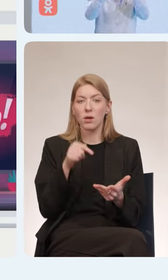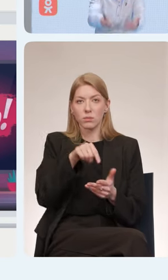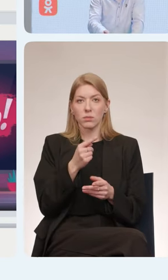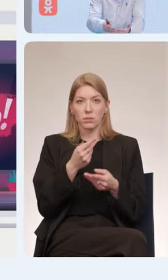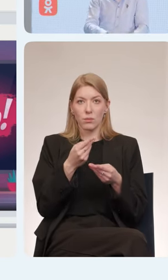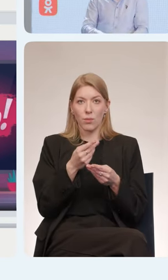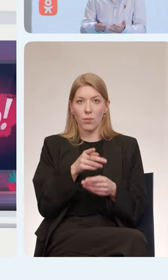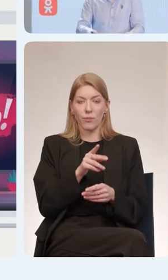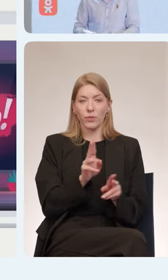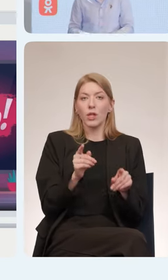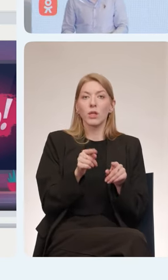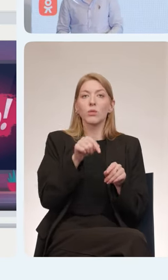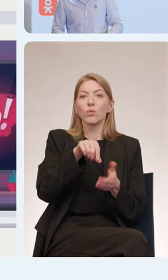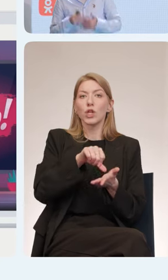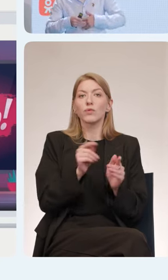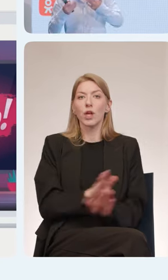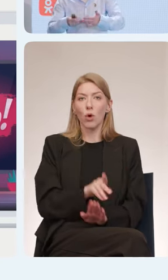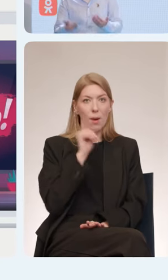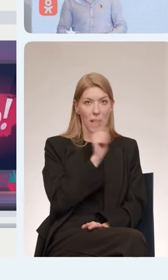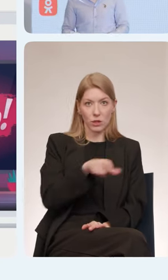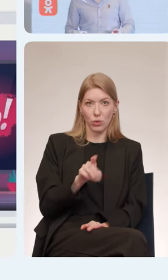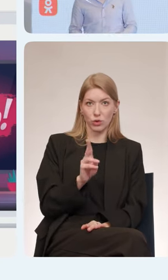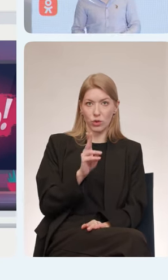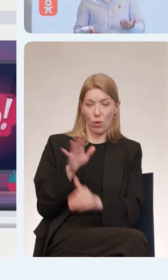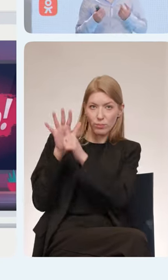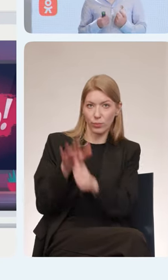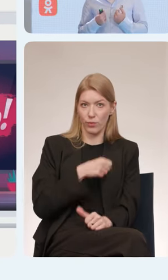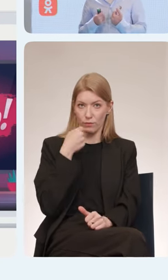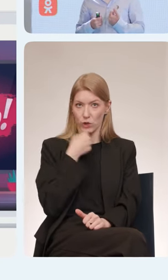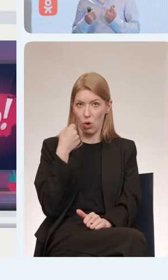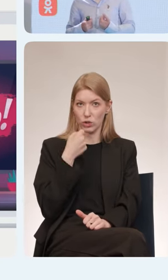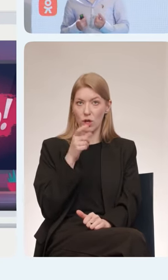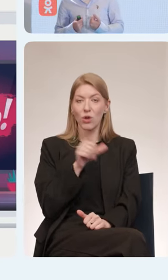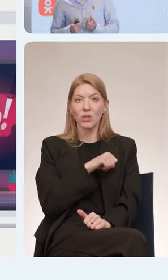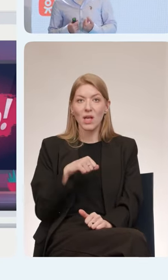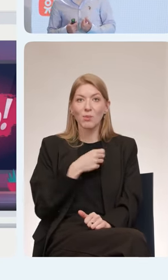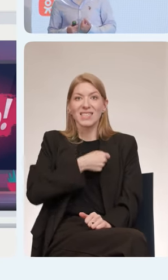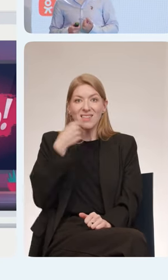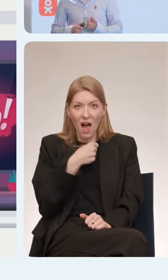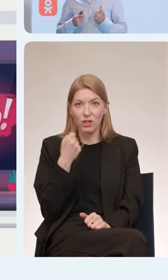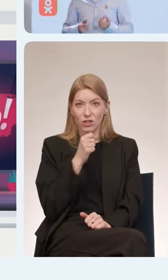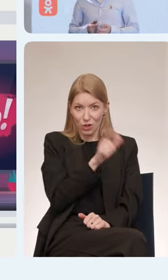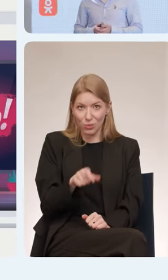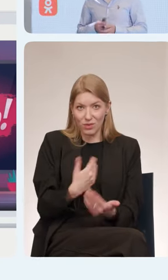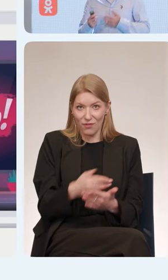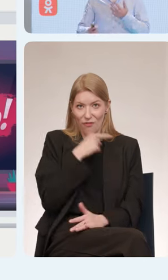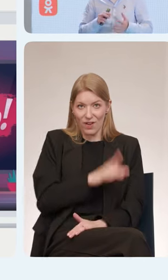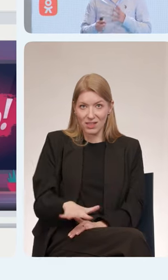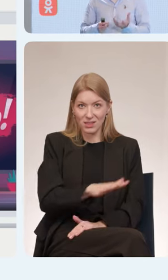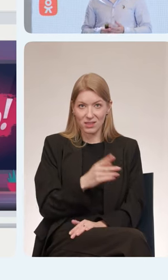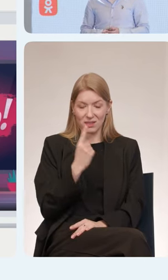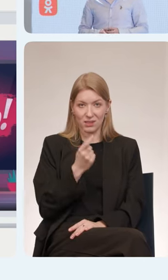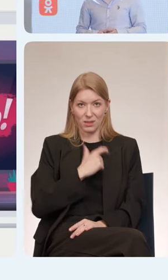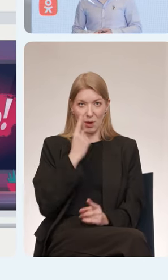молодые считают старших какими-то не такими, но и сами старшие в России считают себя тоже какими-то не такими. И в этом